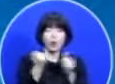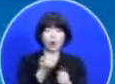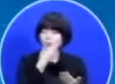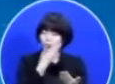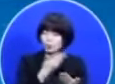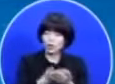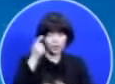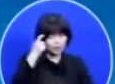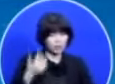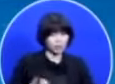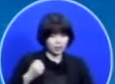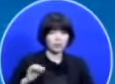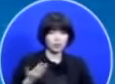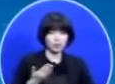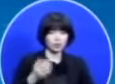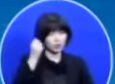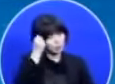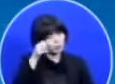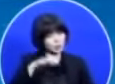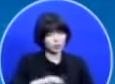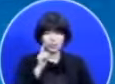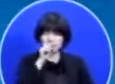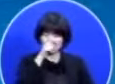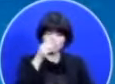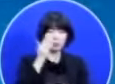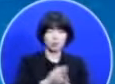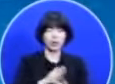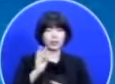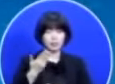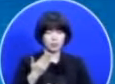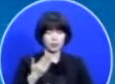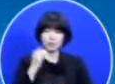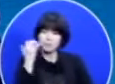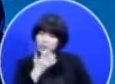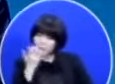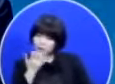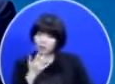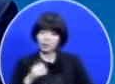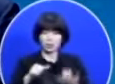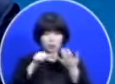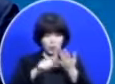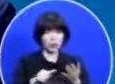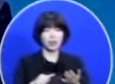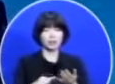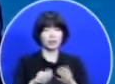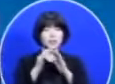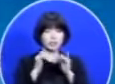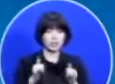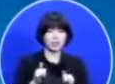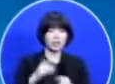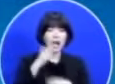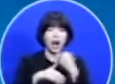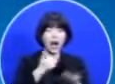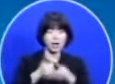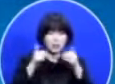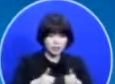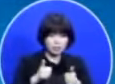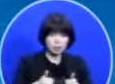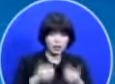하고 잠자리를 더럽히지 말아야 합니다 음행하는 자와 간음하는 자는 하나님의 심판을